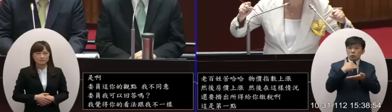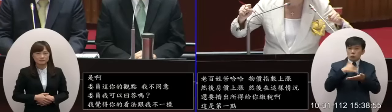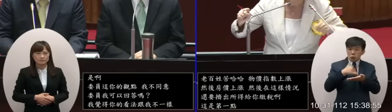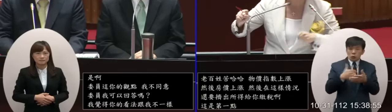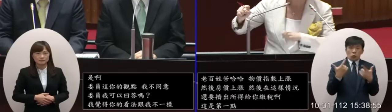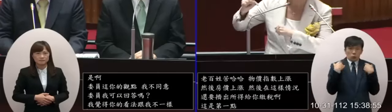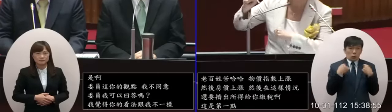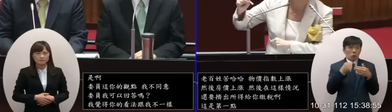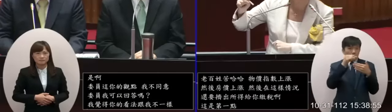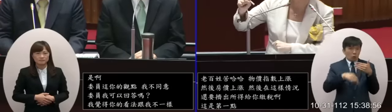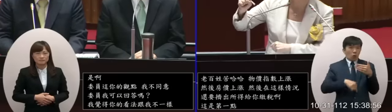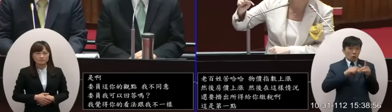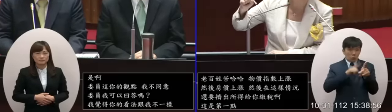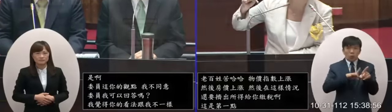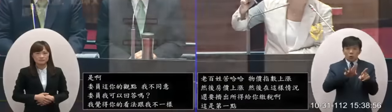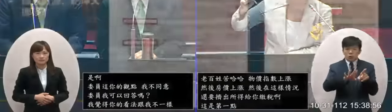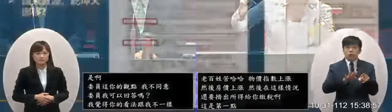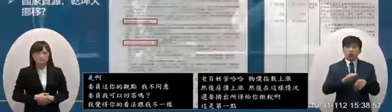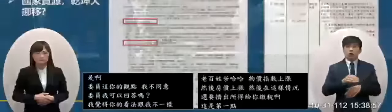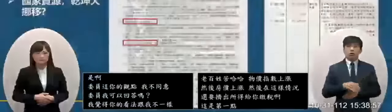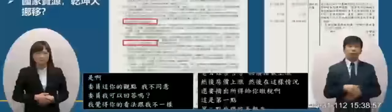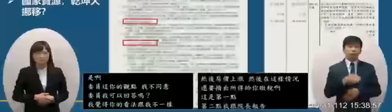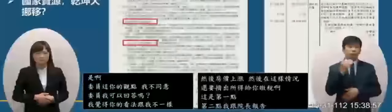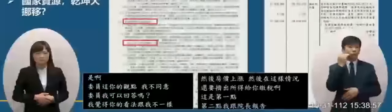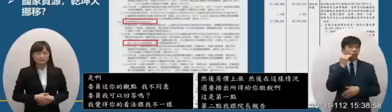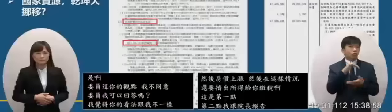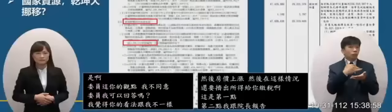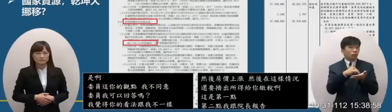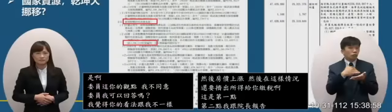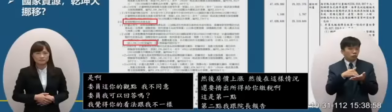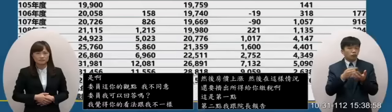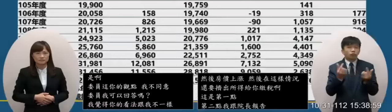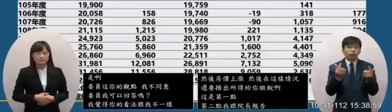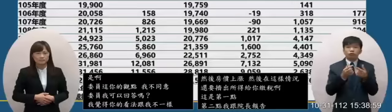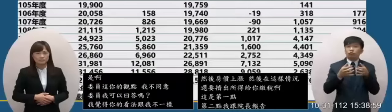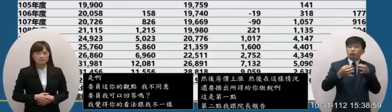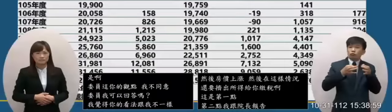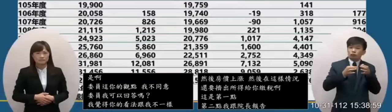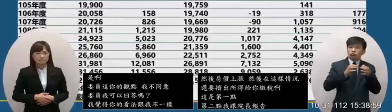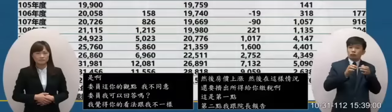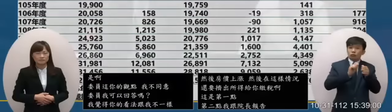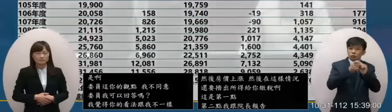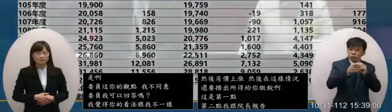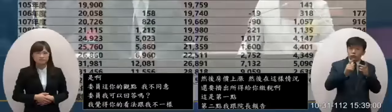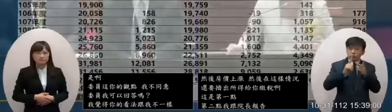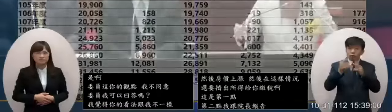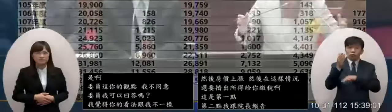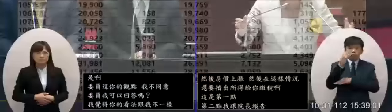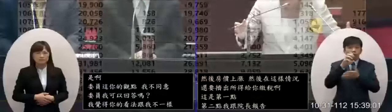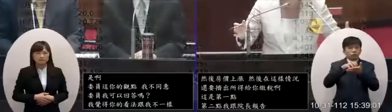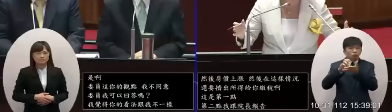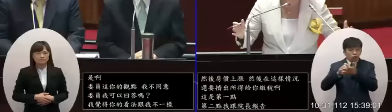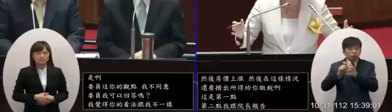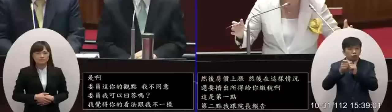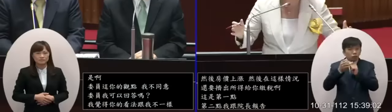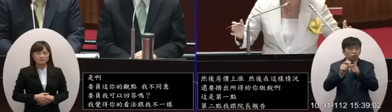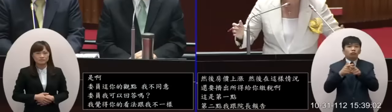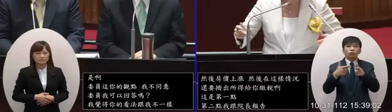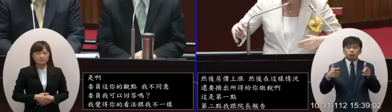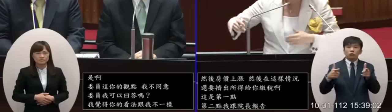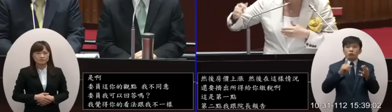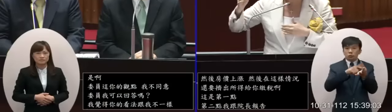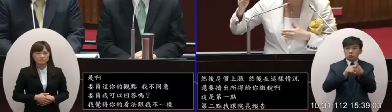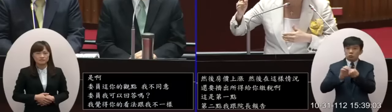对不对？你的指标呢，你在算税入里面，当然你的营所税、你的正交税这些零零总总东西是你的指标，对不